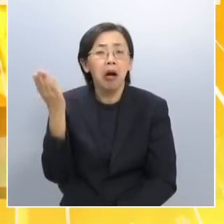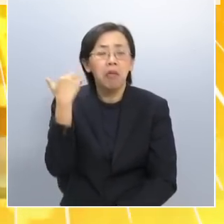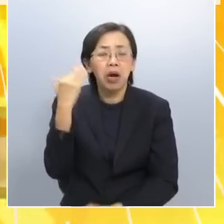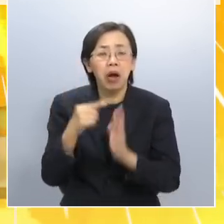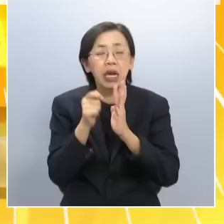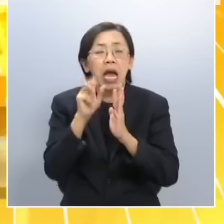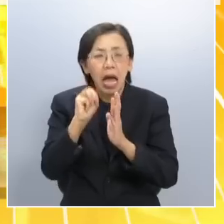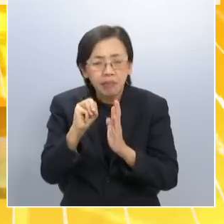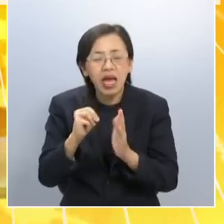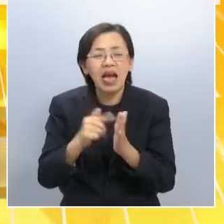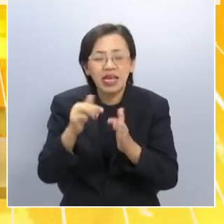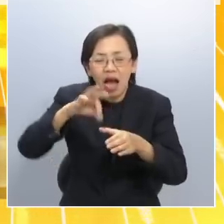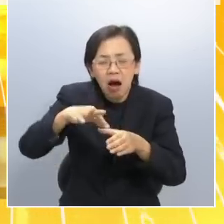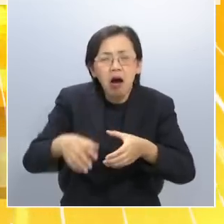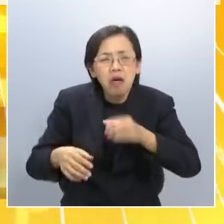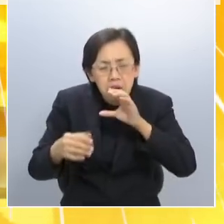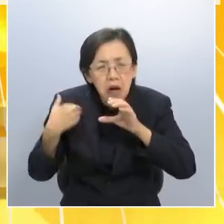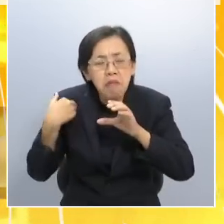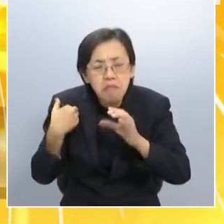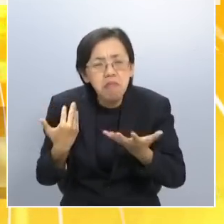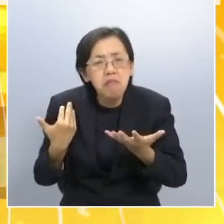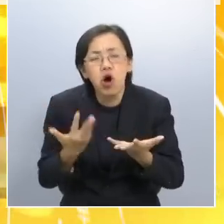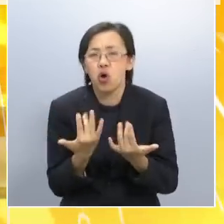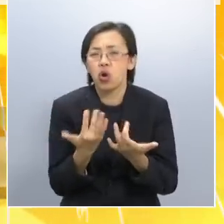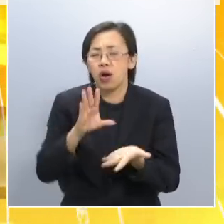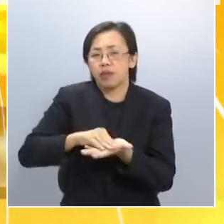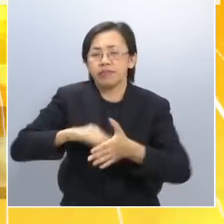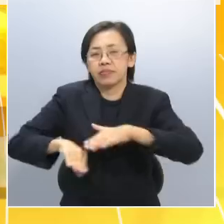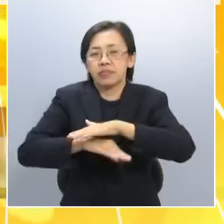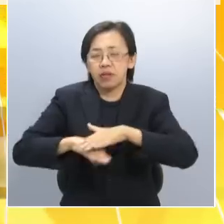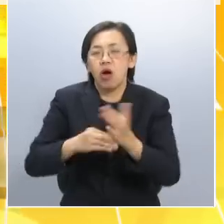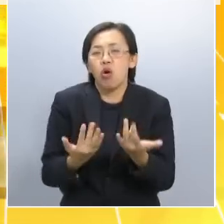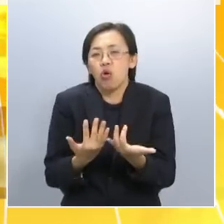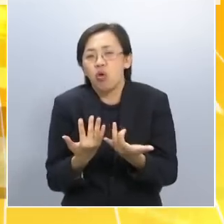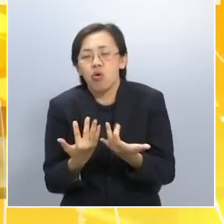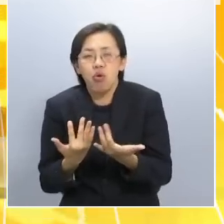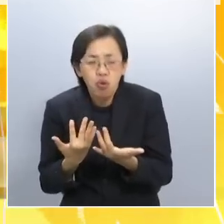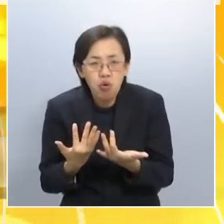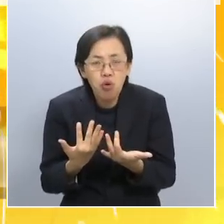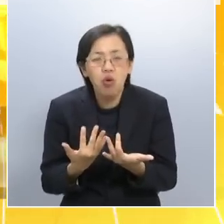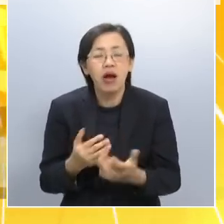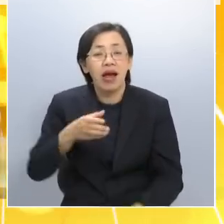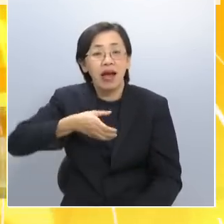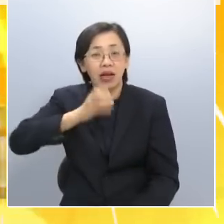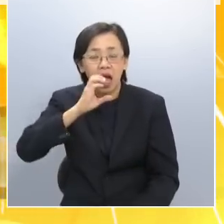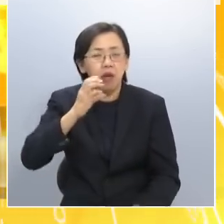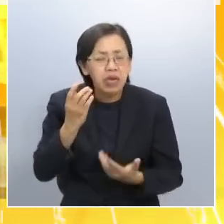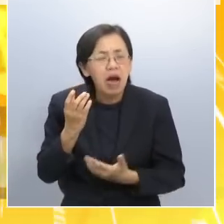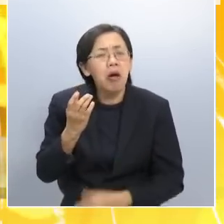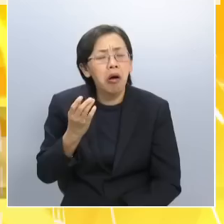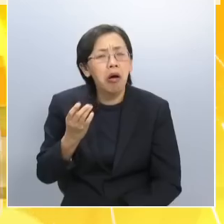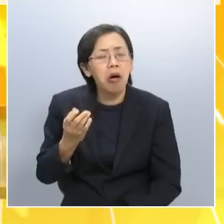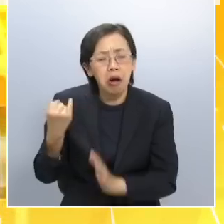วางยาเหมือนกันแต่ว่าเรื่องนี้ท่านบอกว่าอยู่ระหว่างการรวบรวมพยานหลักฐานนะคะขณะนี ้แก้วเนี่ย ยังไม่มีความผิดร่ว